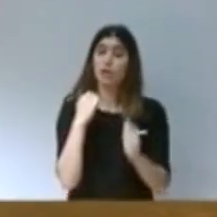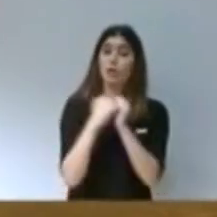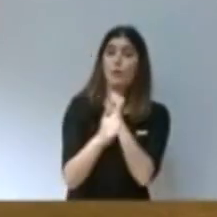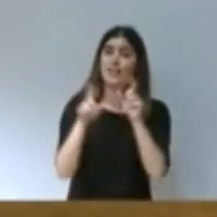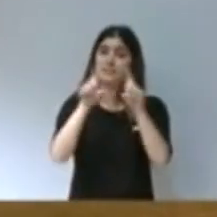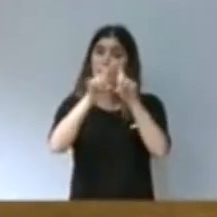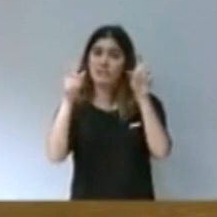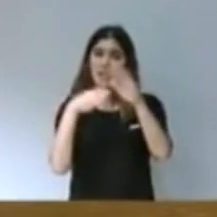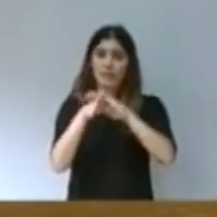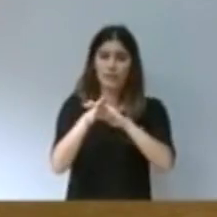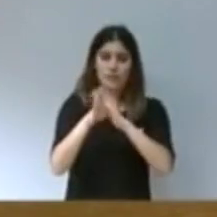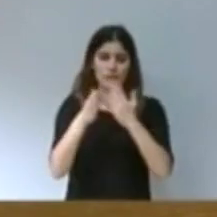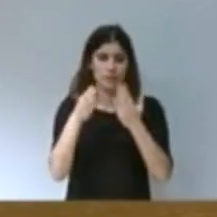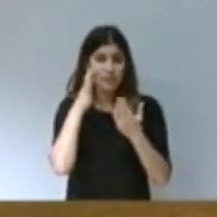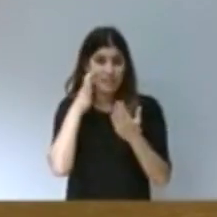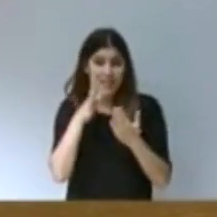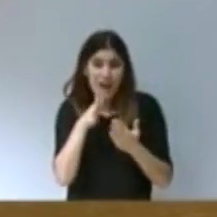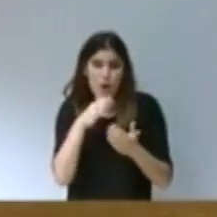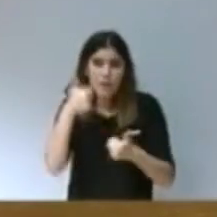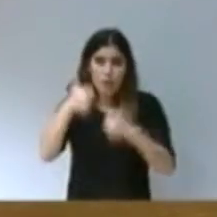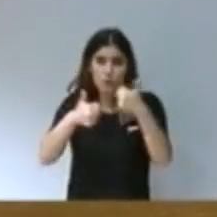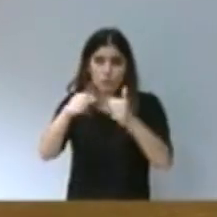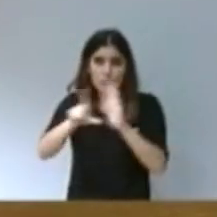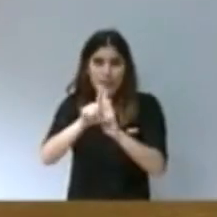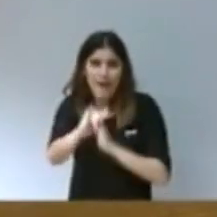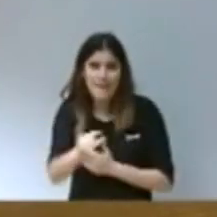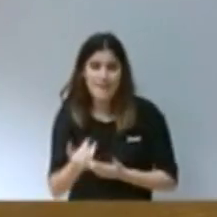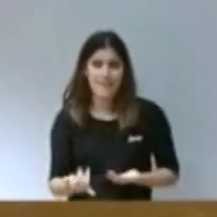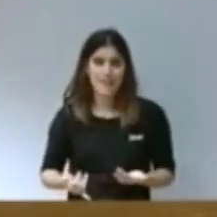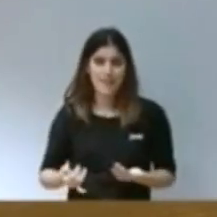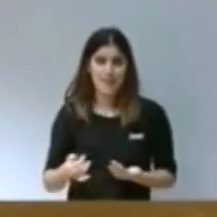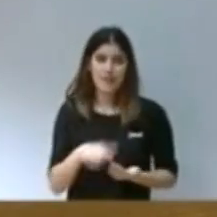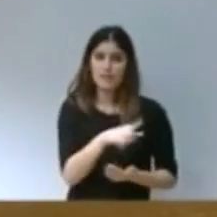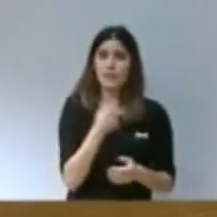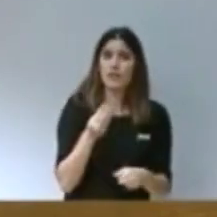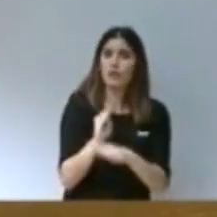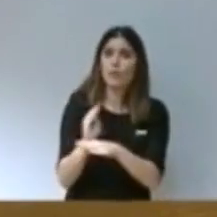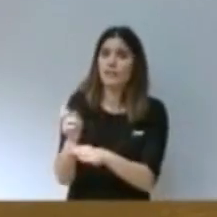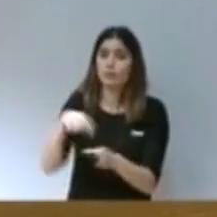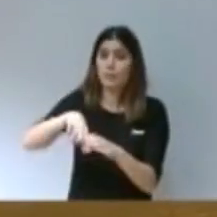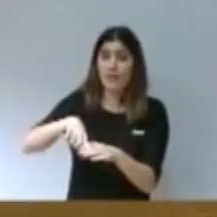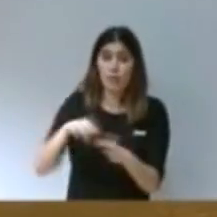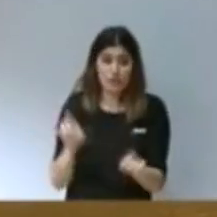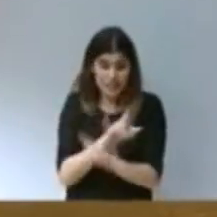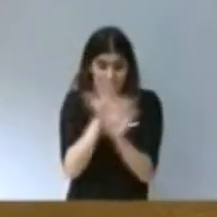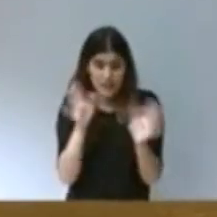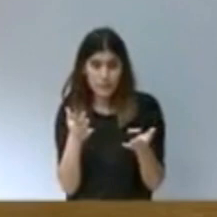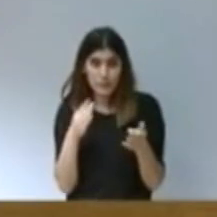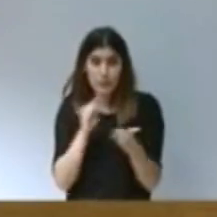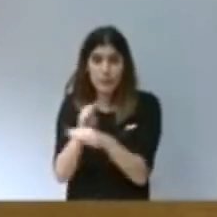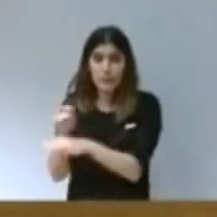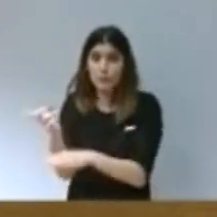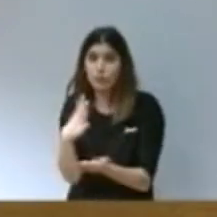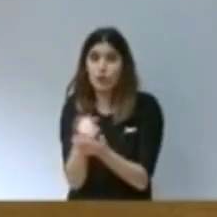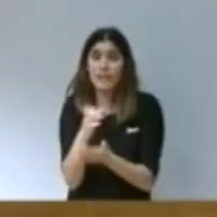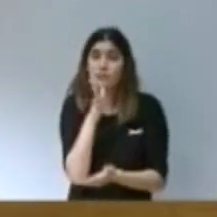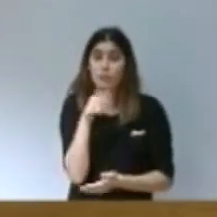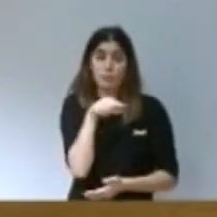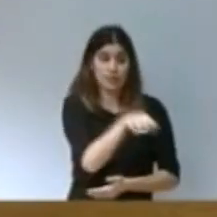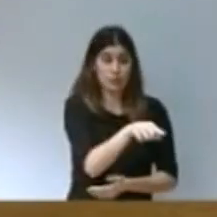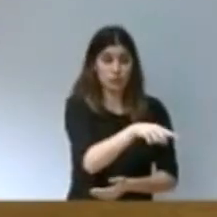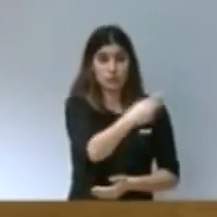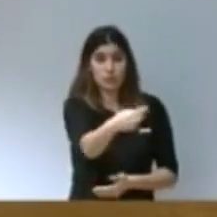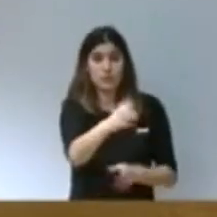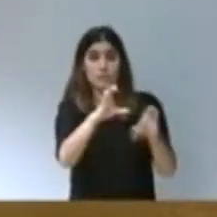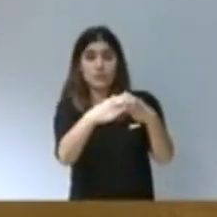empreses accedissin, però és que ni ara n'hi ha concursos legals. I vostè diu, no ha cobert totes les places. Efectivament, perquè és que, mire, vostès i els